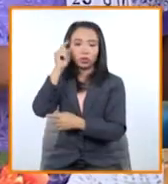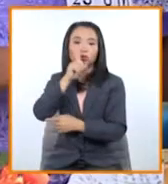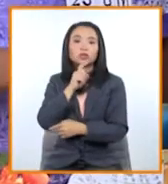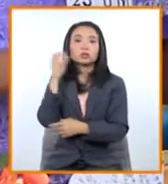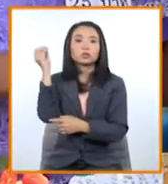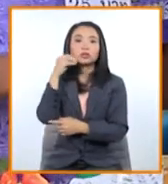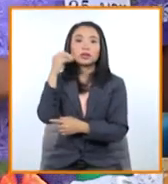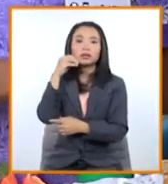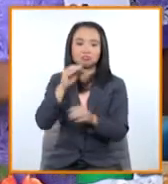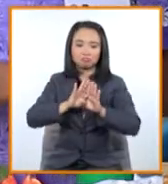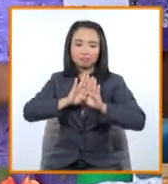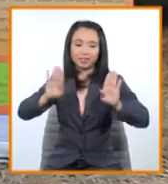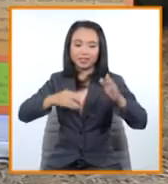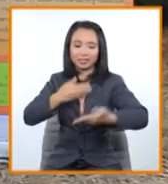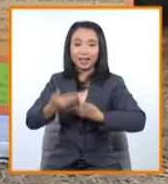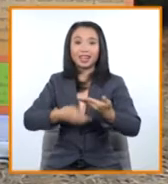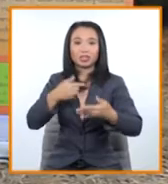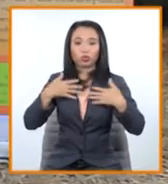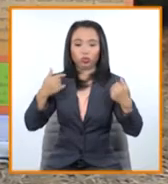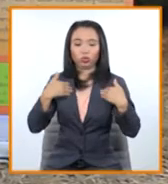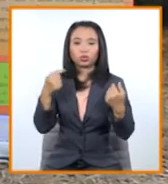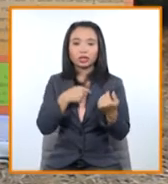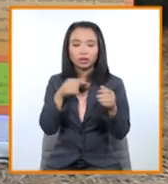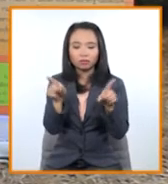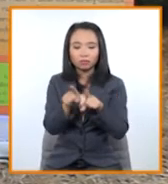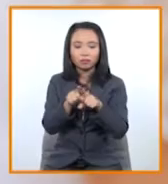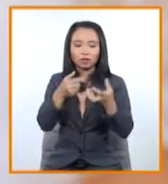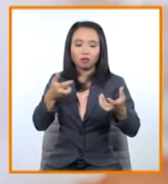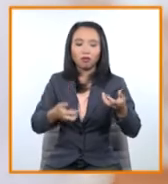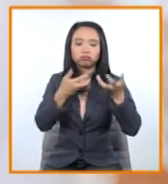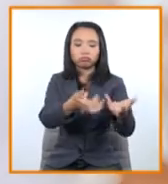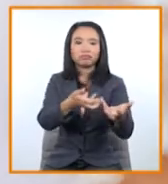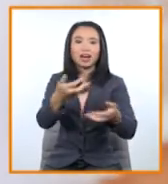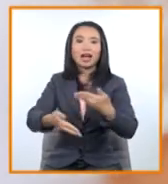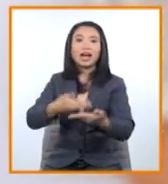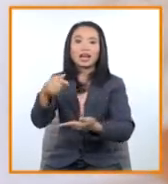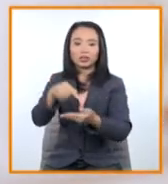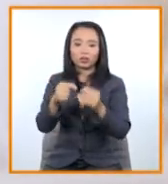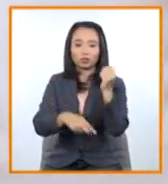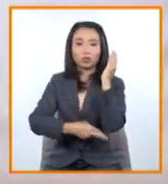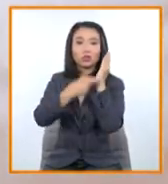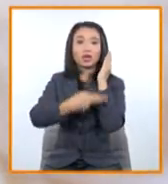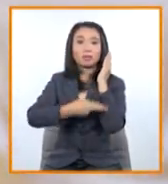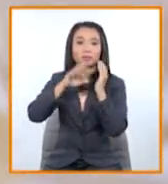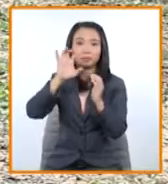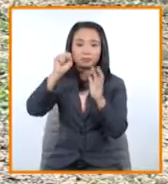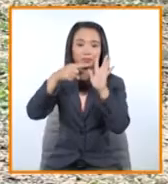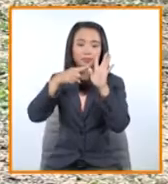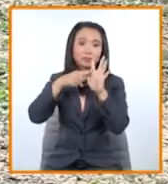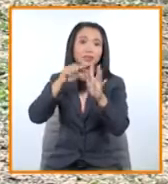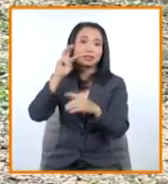เปิดพื้นที่ตลาดสุขใจให้เกษตรกรได้นำผลผลิตมาวางขายให้ผู้บริโภคณสวนสามพรานจังหวัดนครปฐม